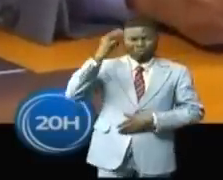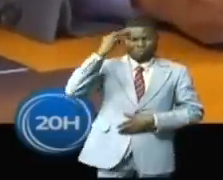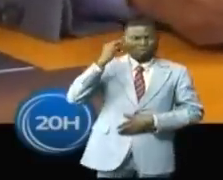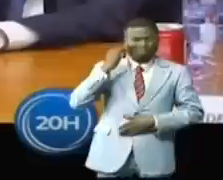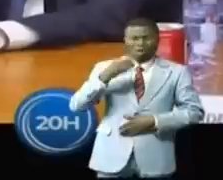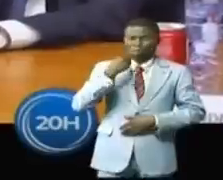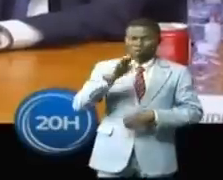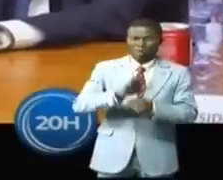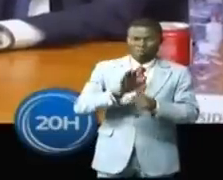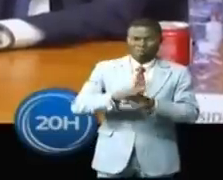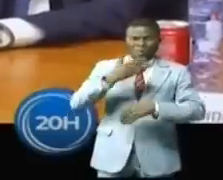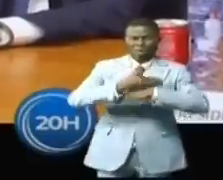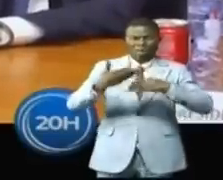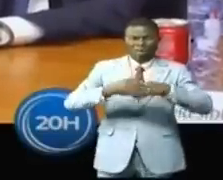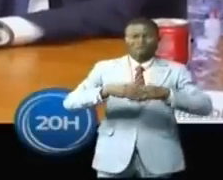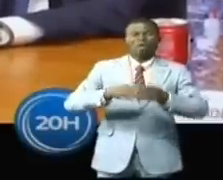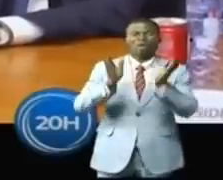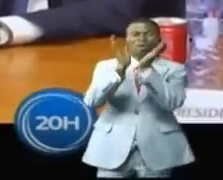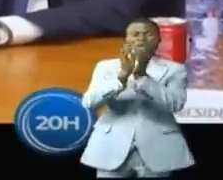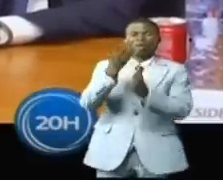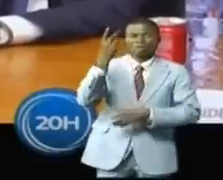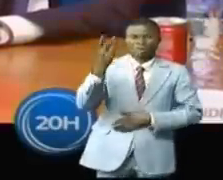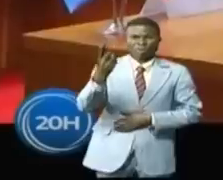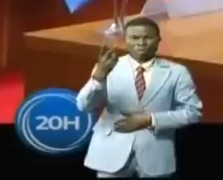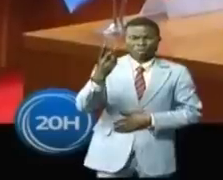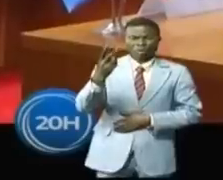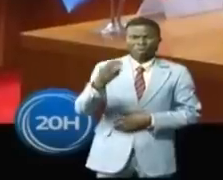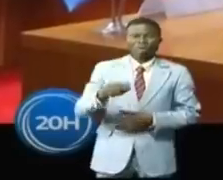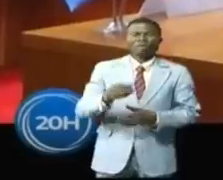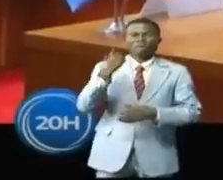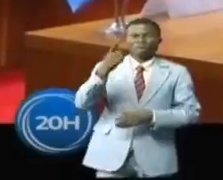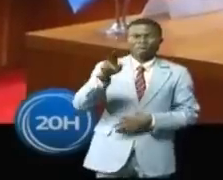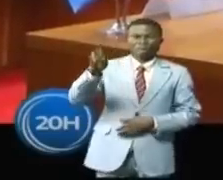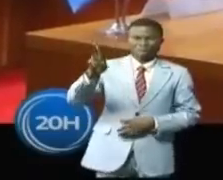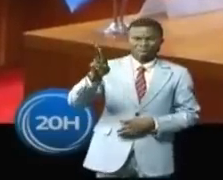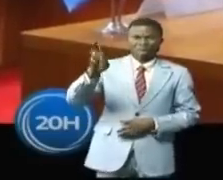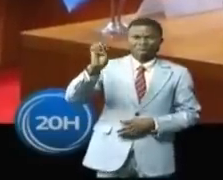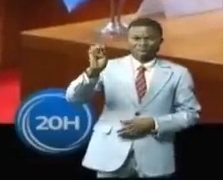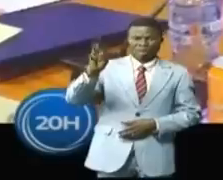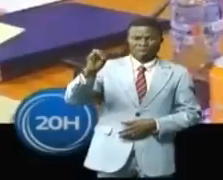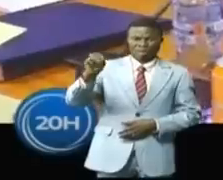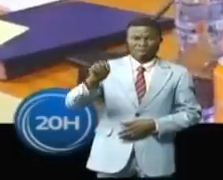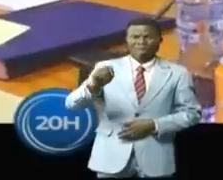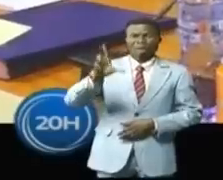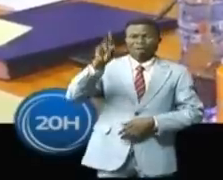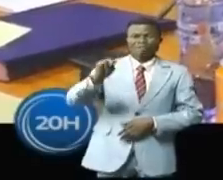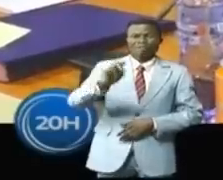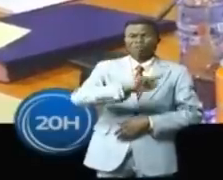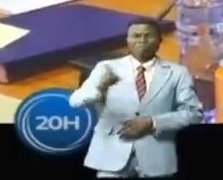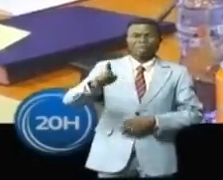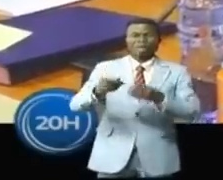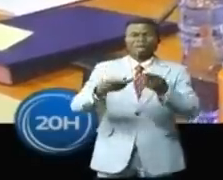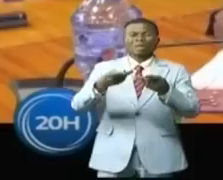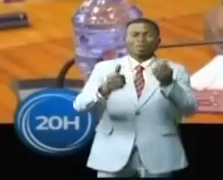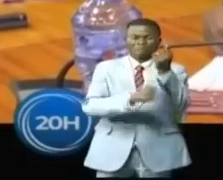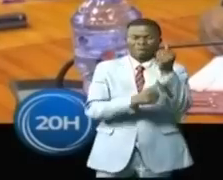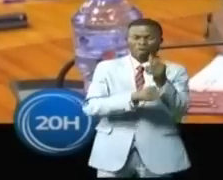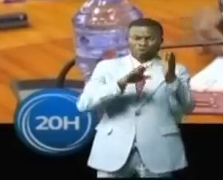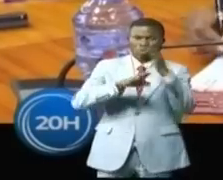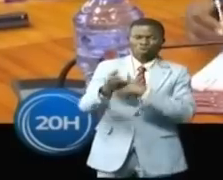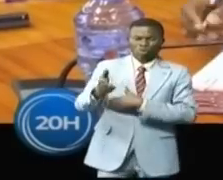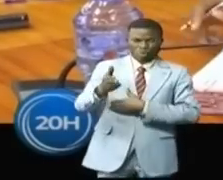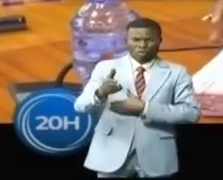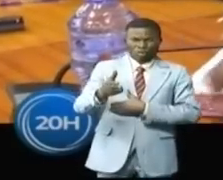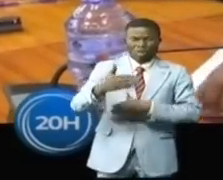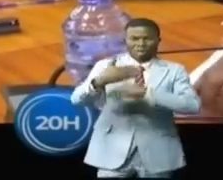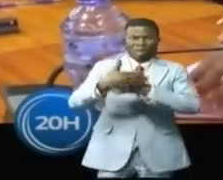construction de deux infrastructures. Un aréna multifonctionnel de 20 000 places assises à Kinshasa, précisément à côté